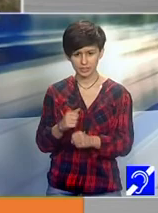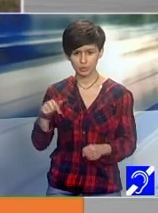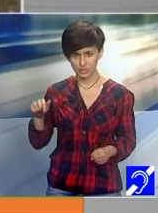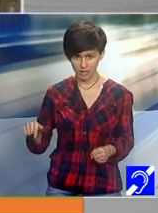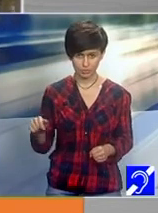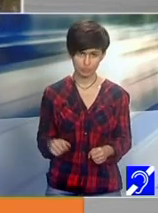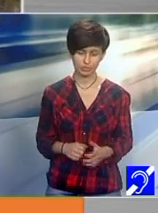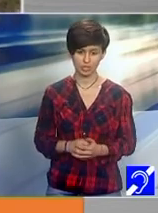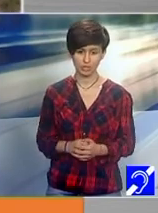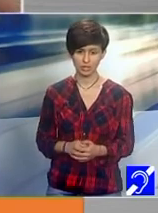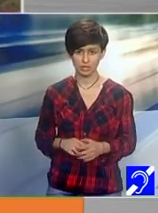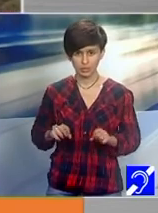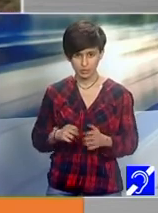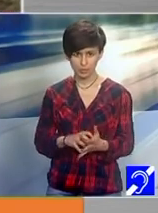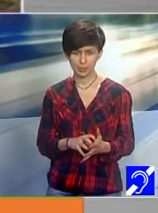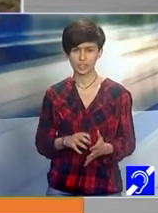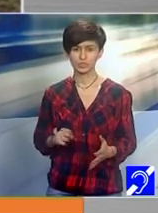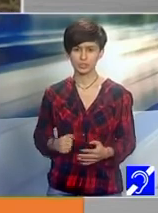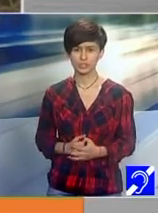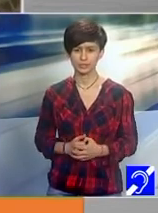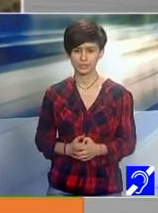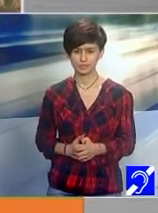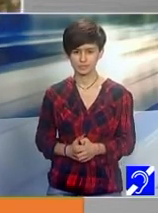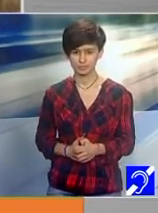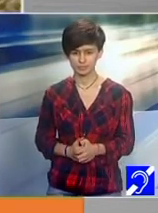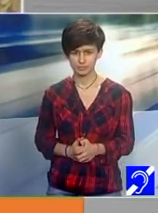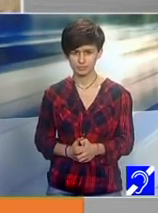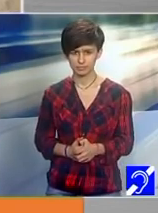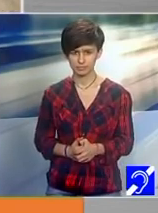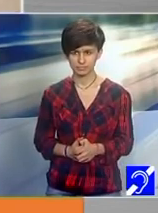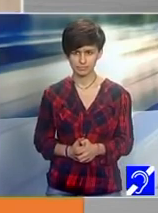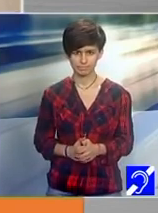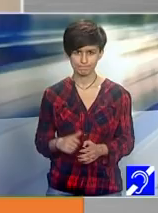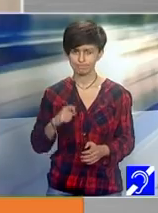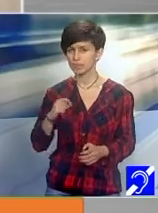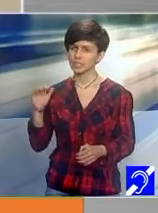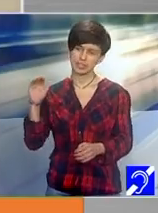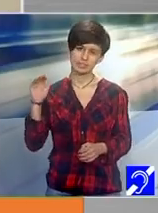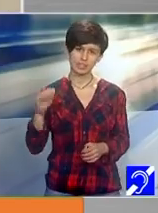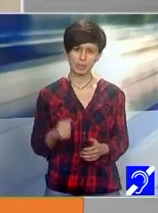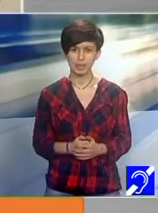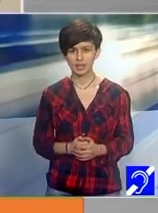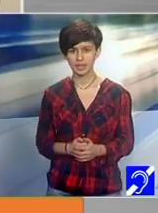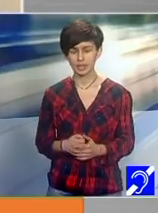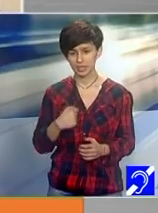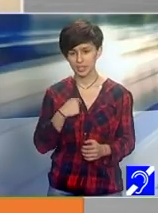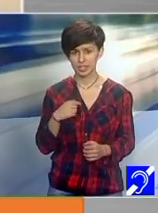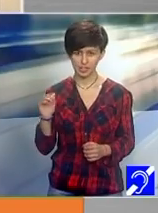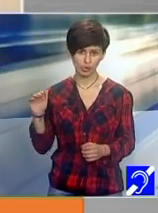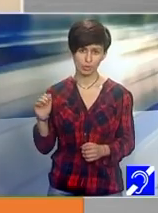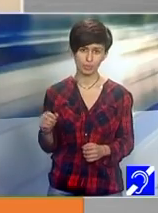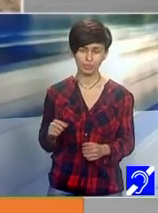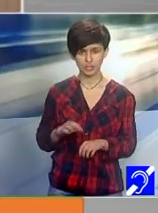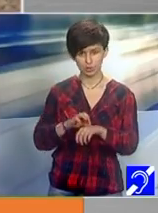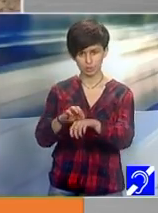Ciurea? Sau ați făcut presiuni? Asta este întrebarea pe care o pun și conducerii federației. Deci vreau să